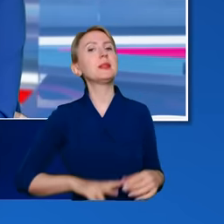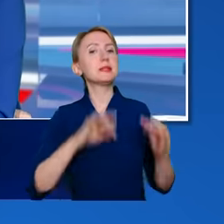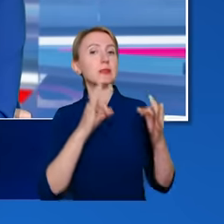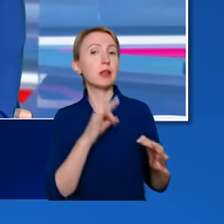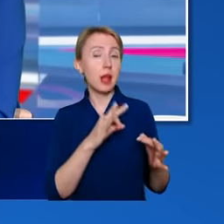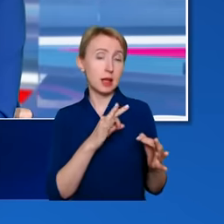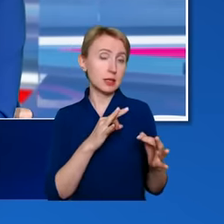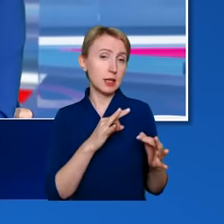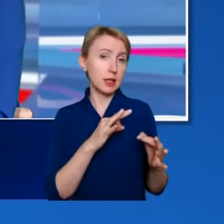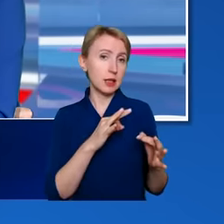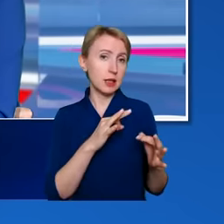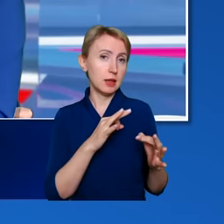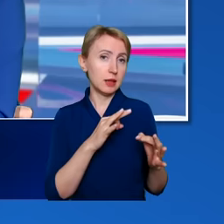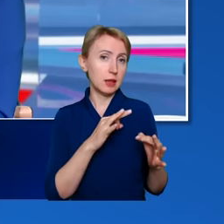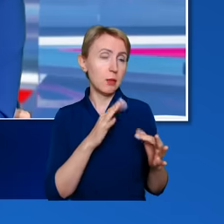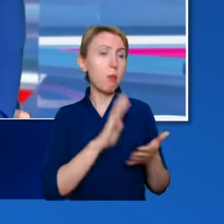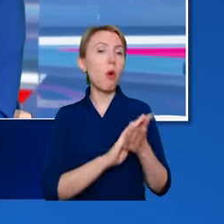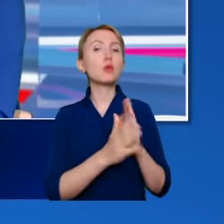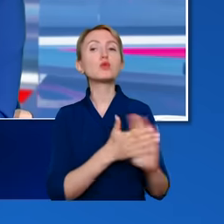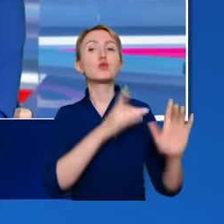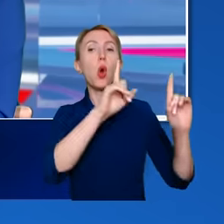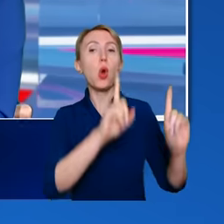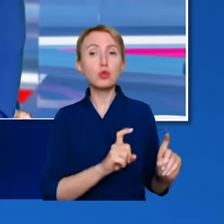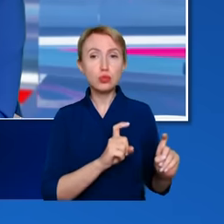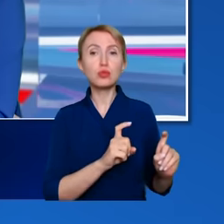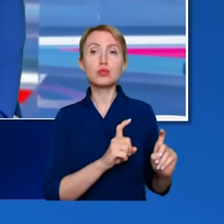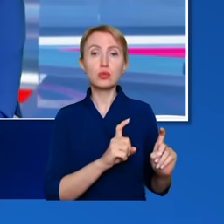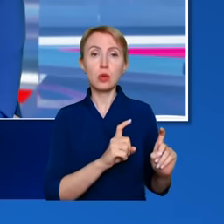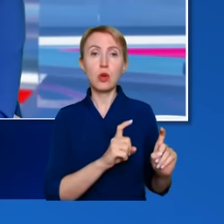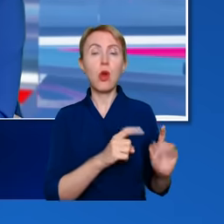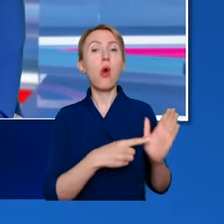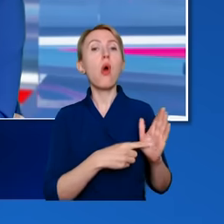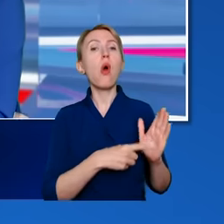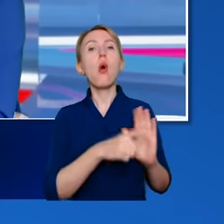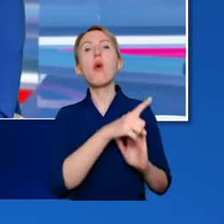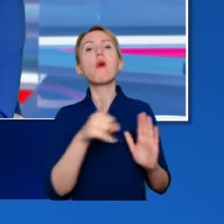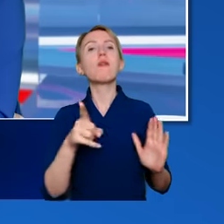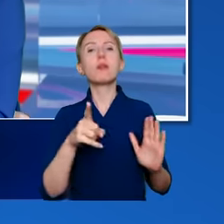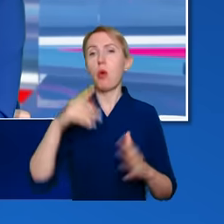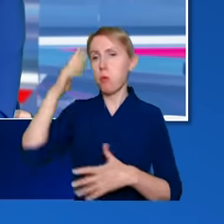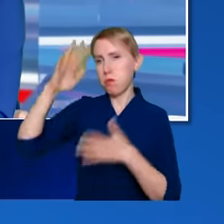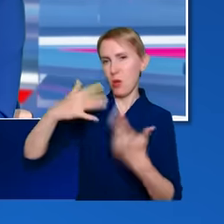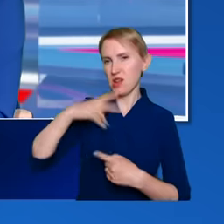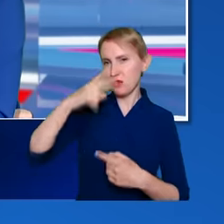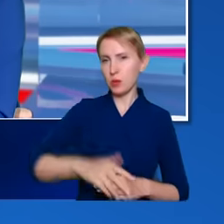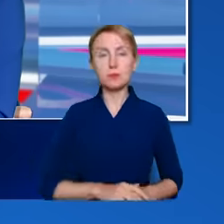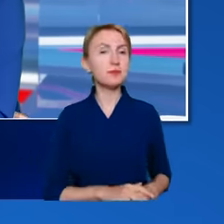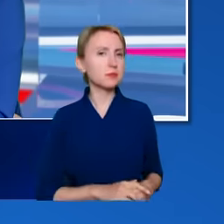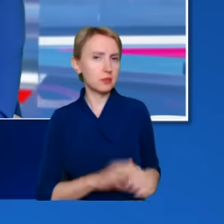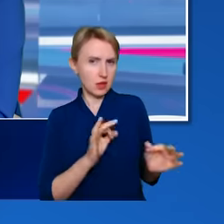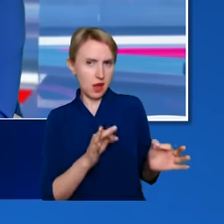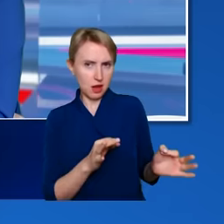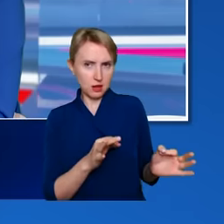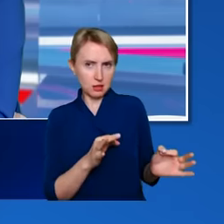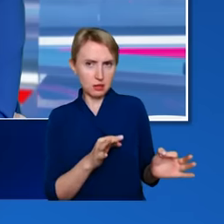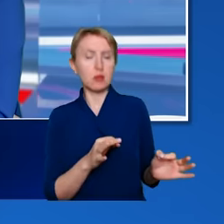dopiero się robią porządki, bo tam jest to, co wy... Straszny bałagan tam zastałem. Teraz? Co